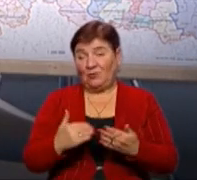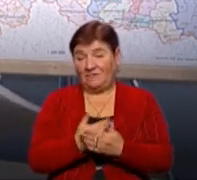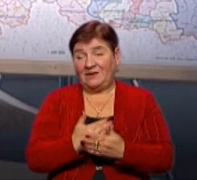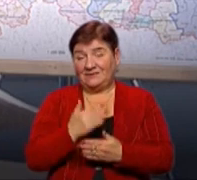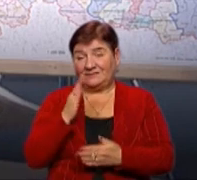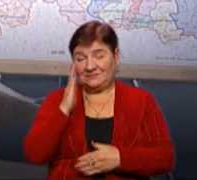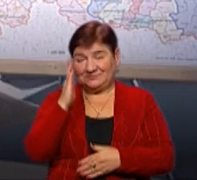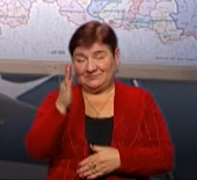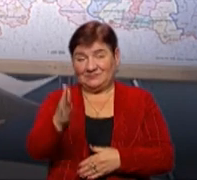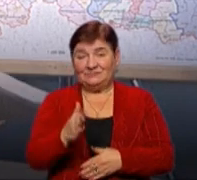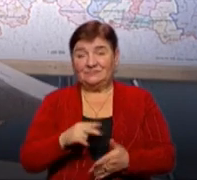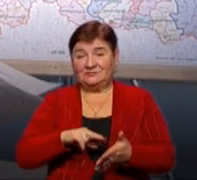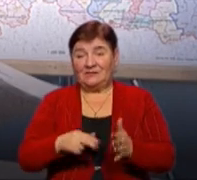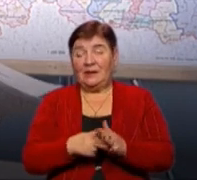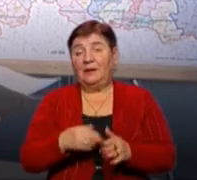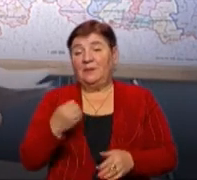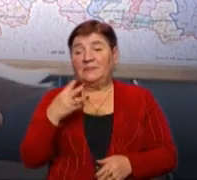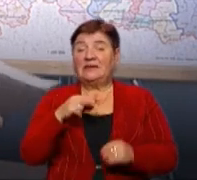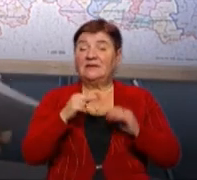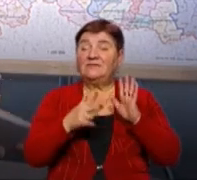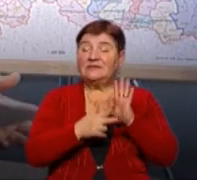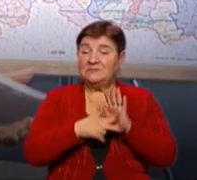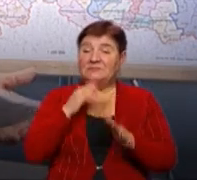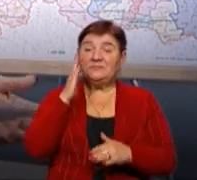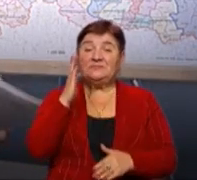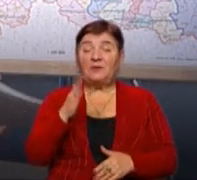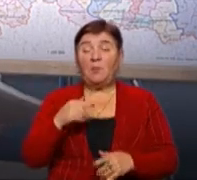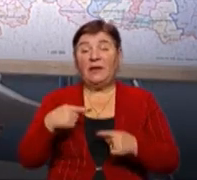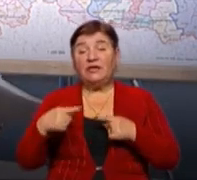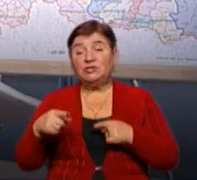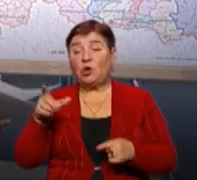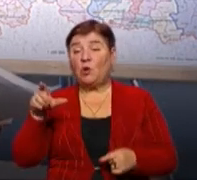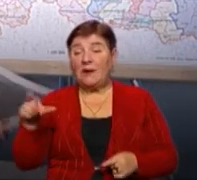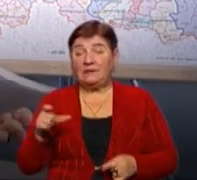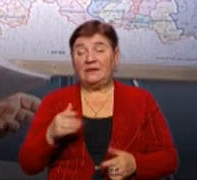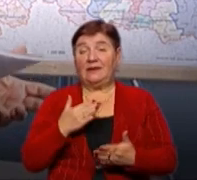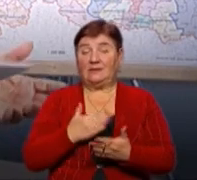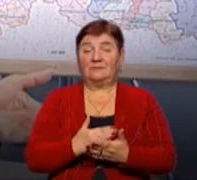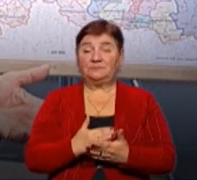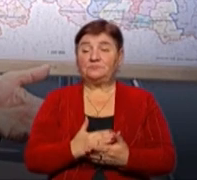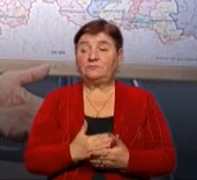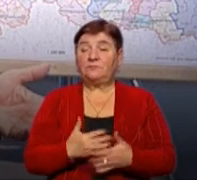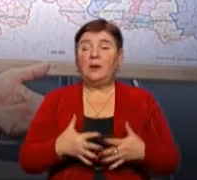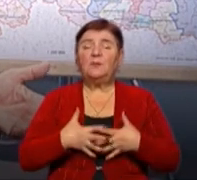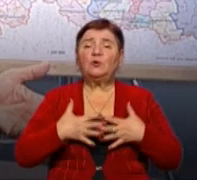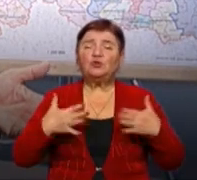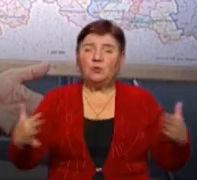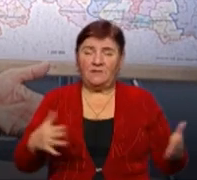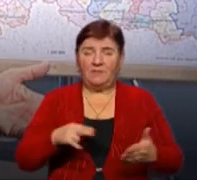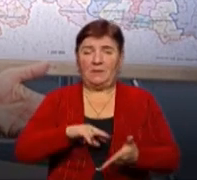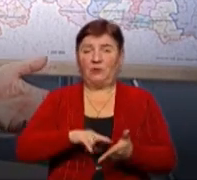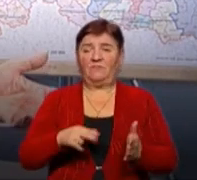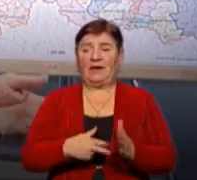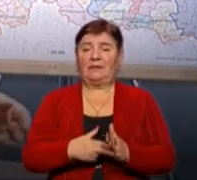мало, нам ще треба не менше 15-18 стратегій, бо інші громади мають стратегії. Просторове планування